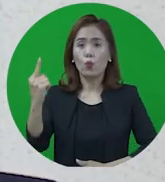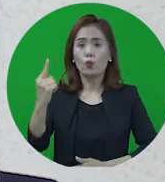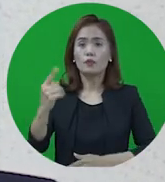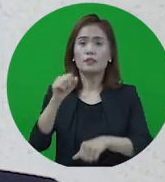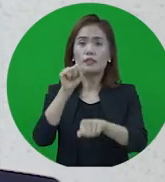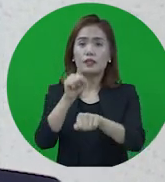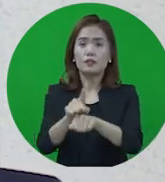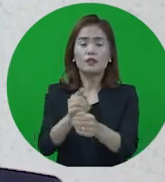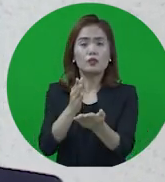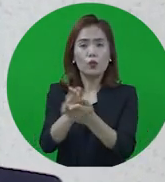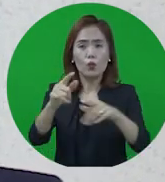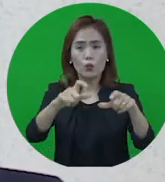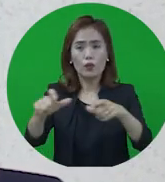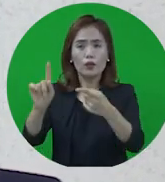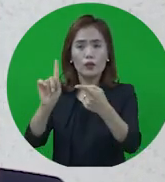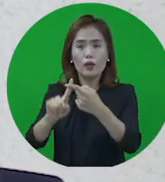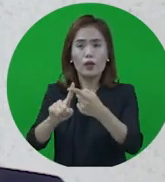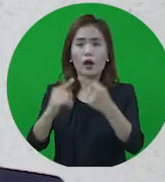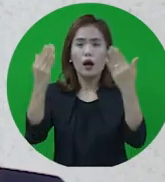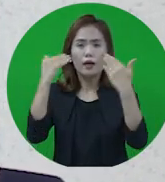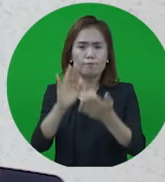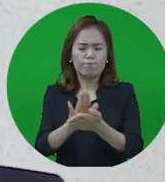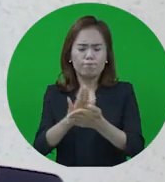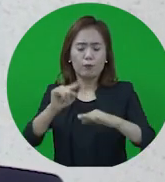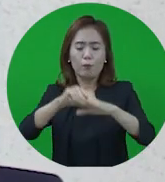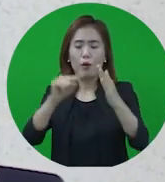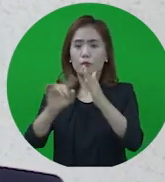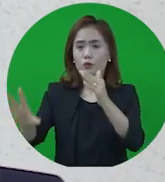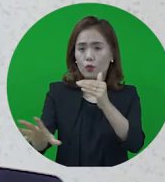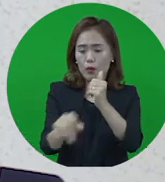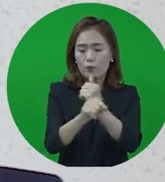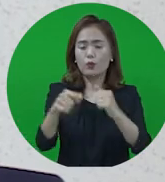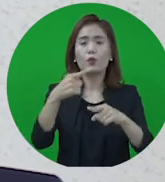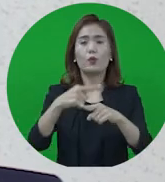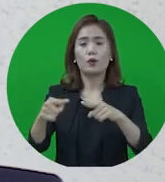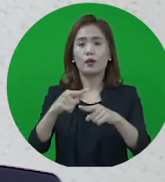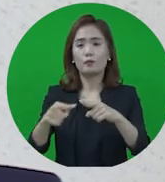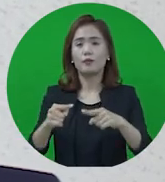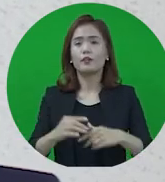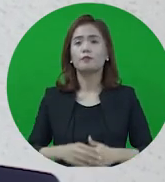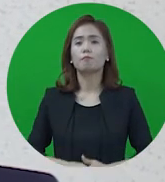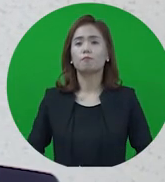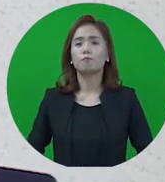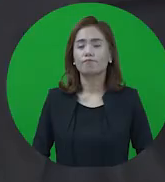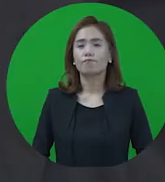적성 및 전공 영역에 대한 학업 열의를 종합적으로 평가합니다.